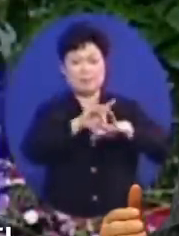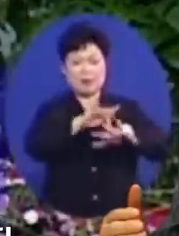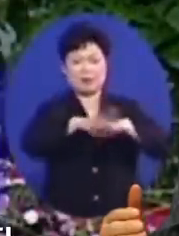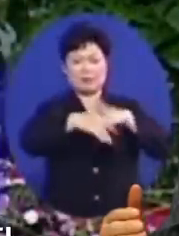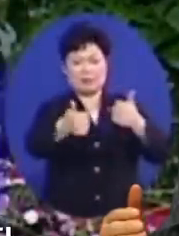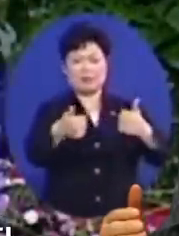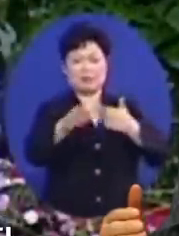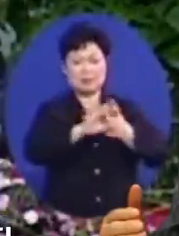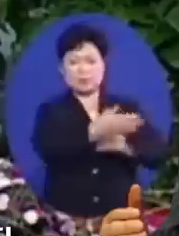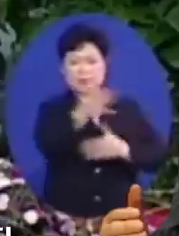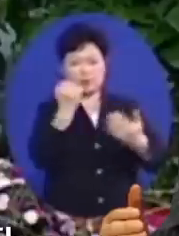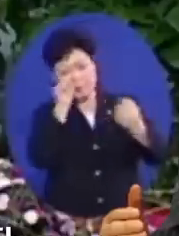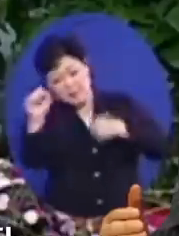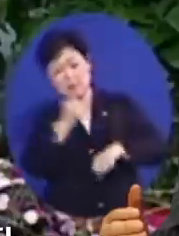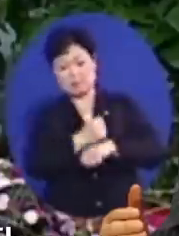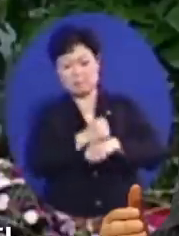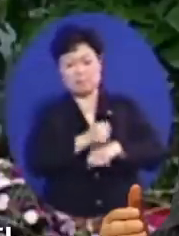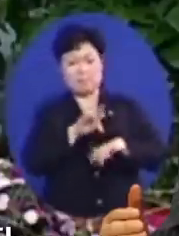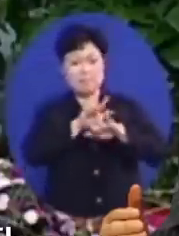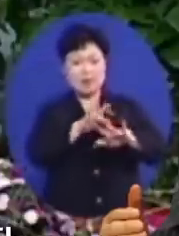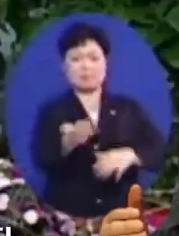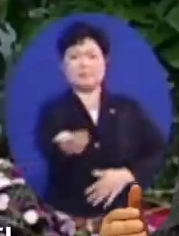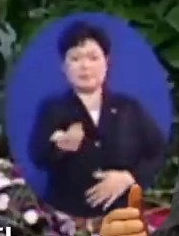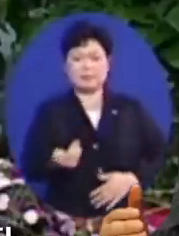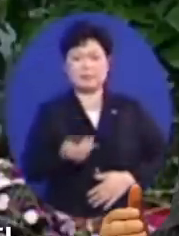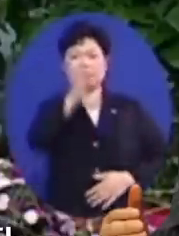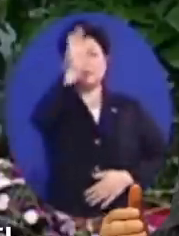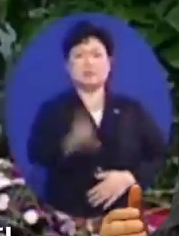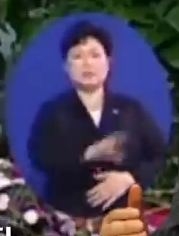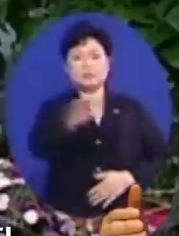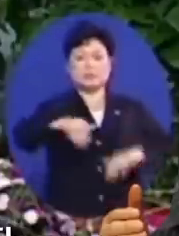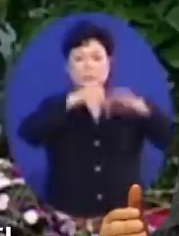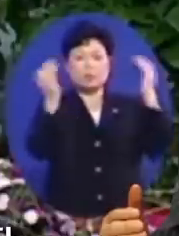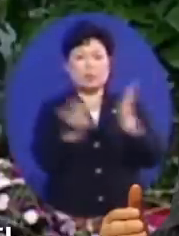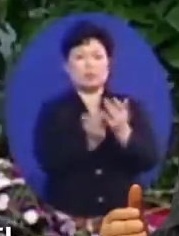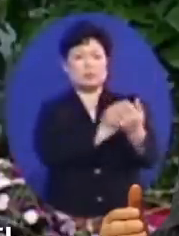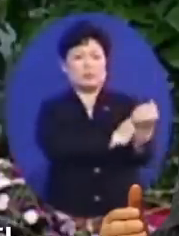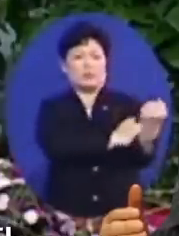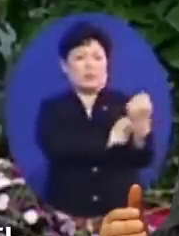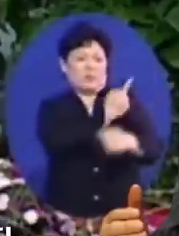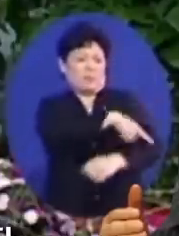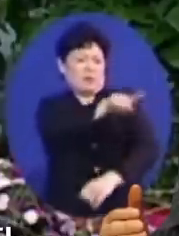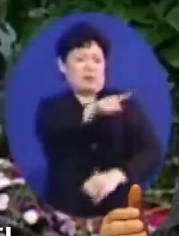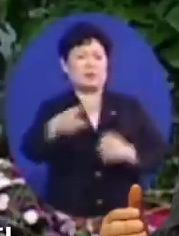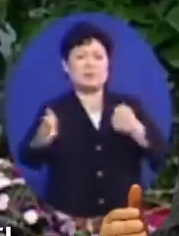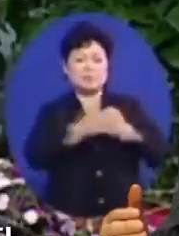말하는 것입니다. 마귀는 이미 십자가에서 그 권력이 뺏긴 것이기 때문에